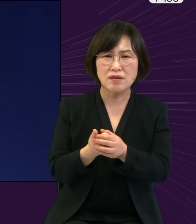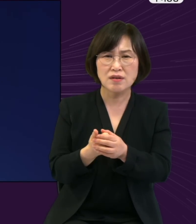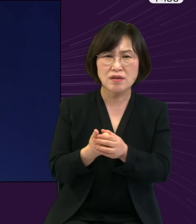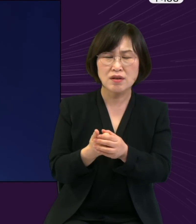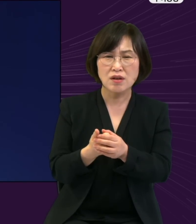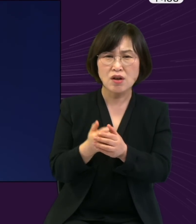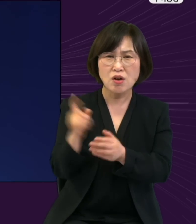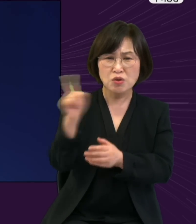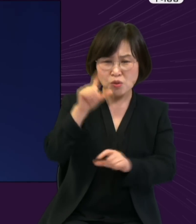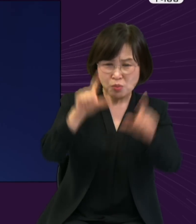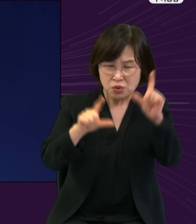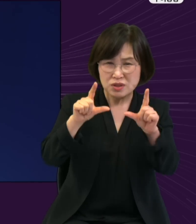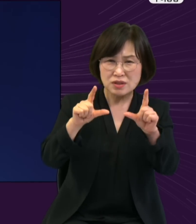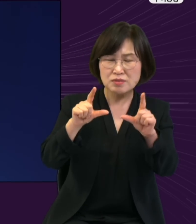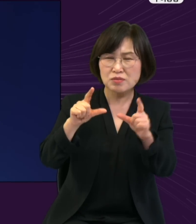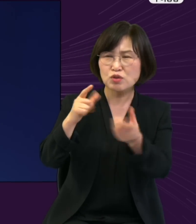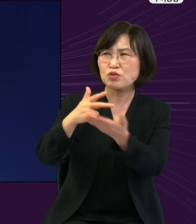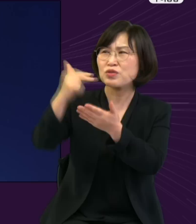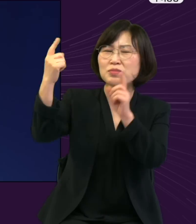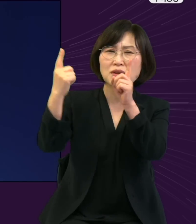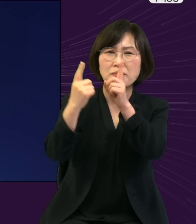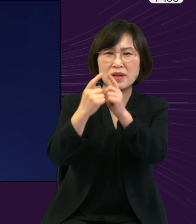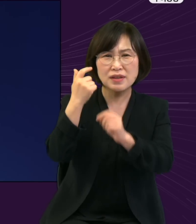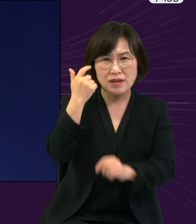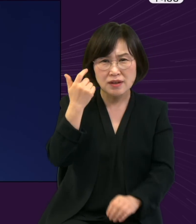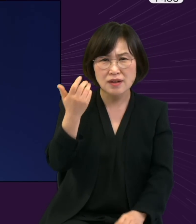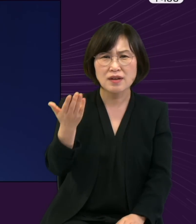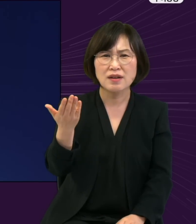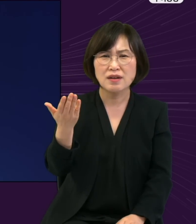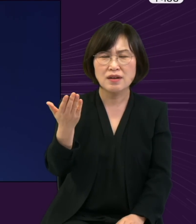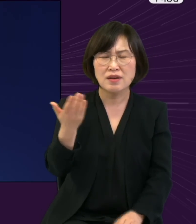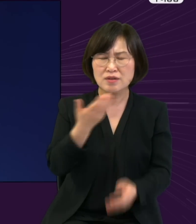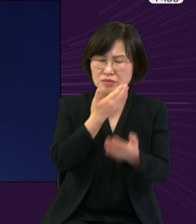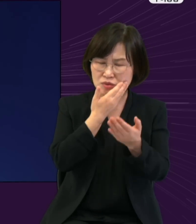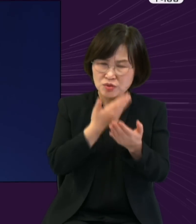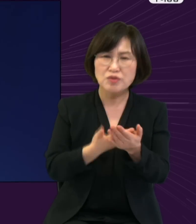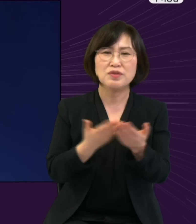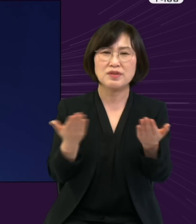맞이할 것인가? 여러분, 이것은 너무나 중요한 거예요.